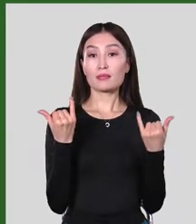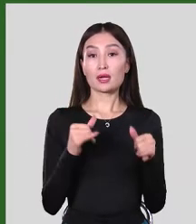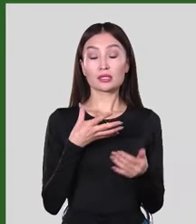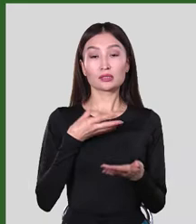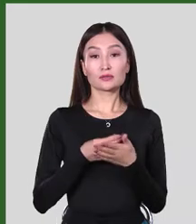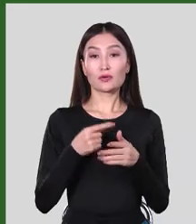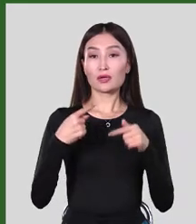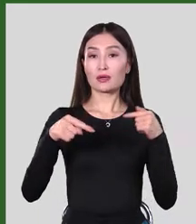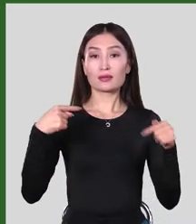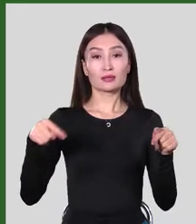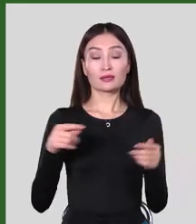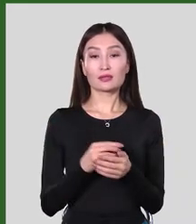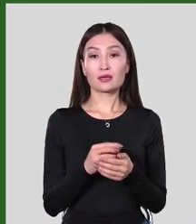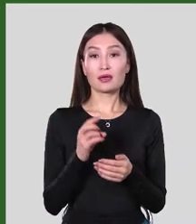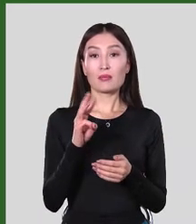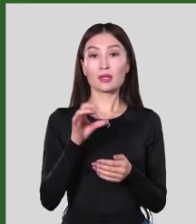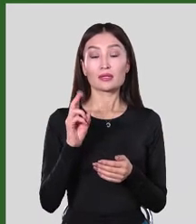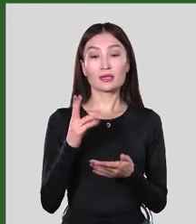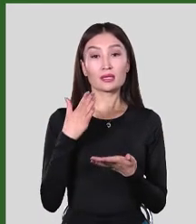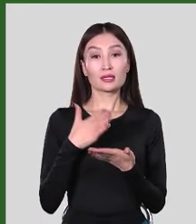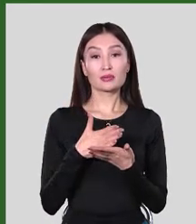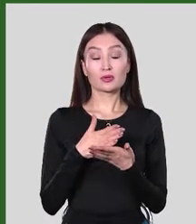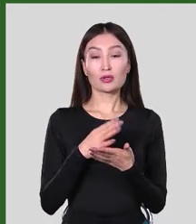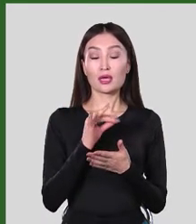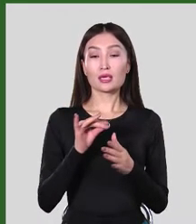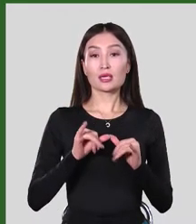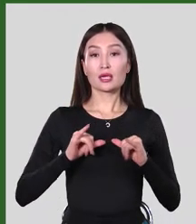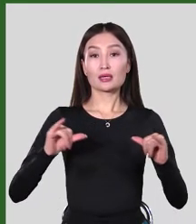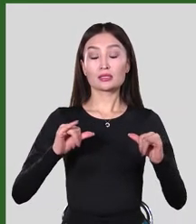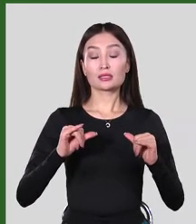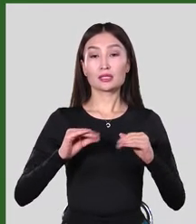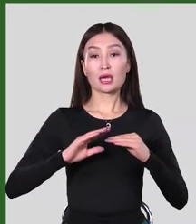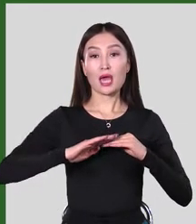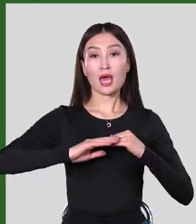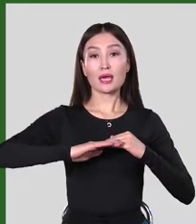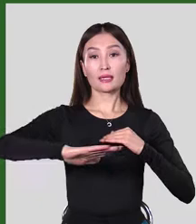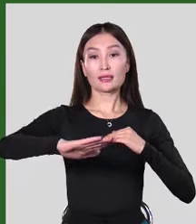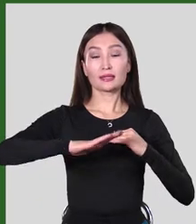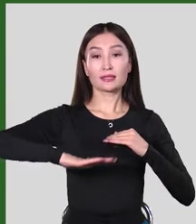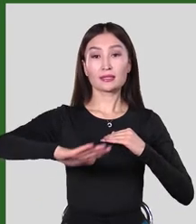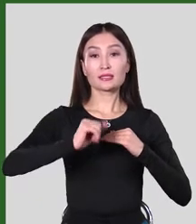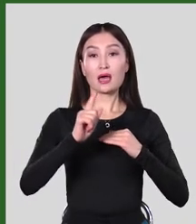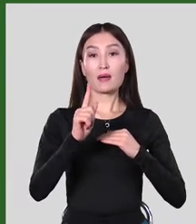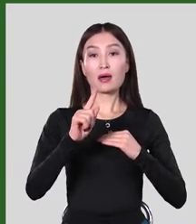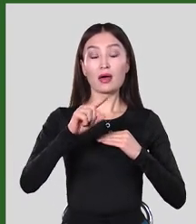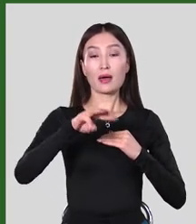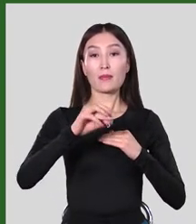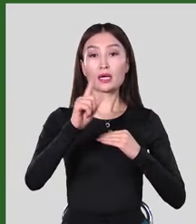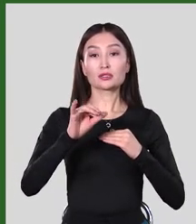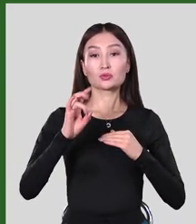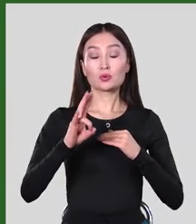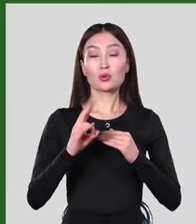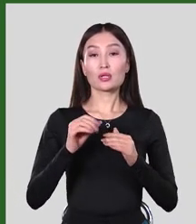своей контрастностью. На материке расположена и обширная низменность Земли, Амазонская, и самая